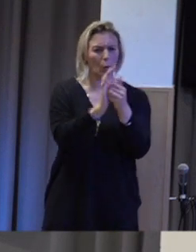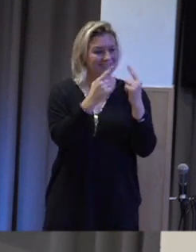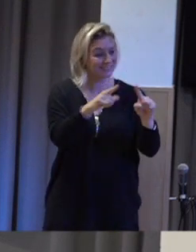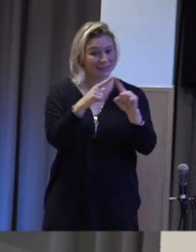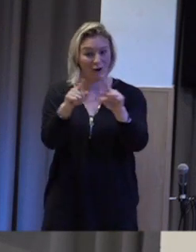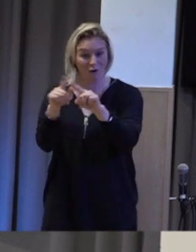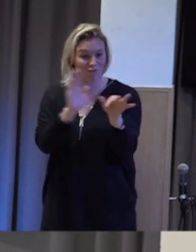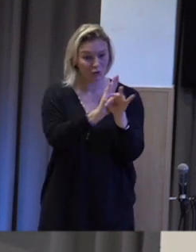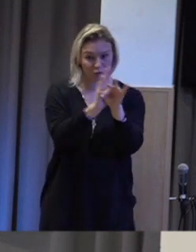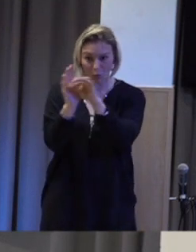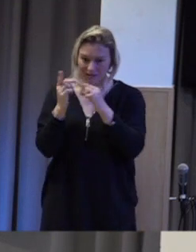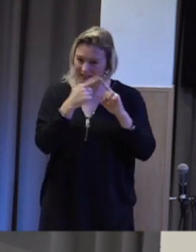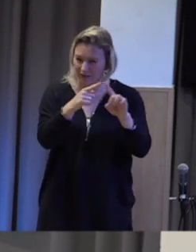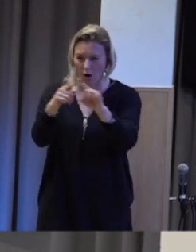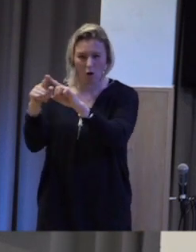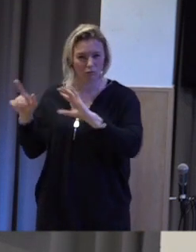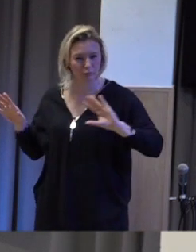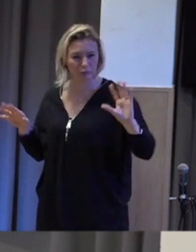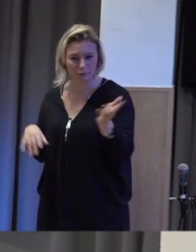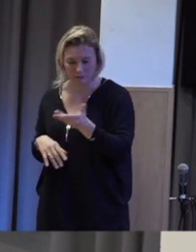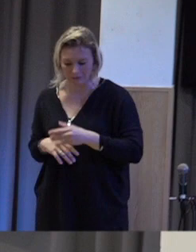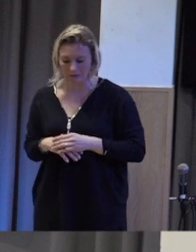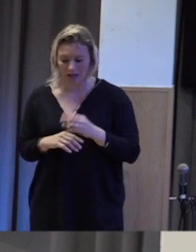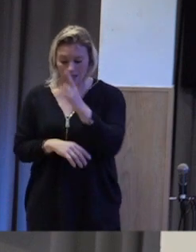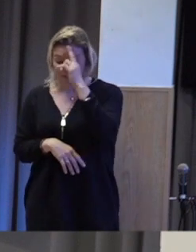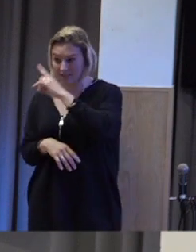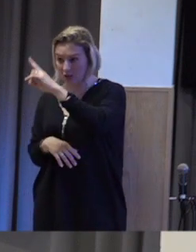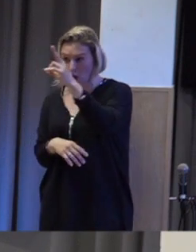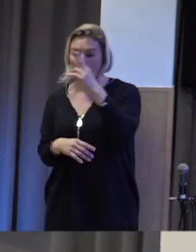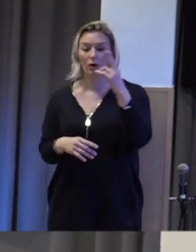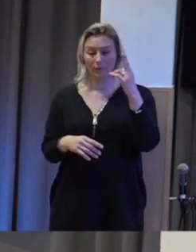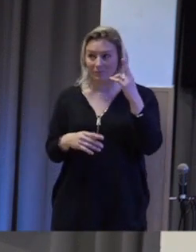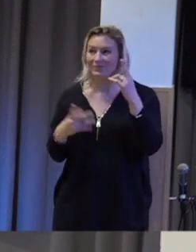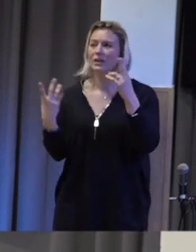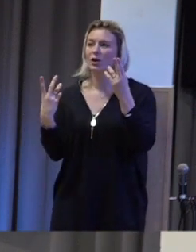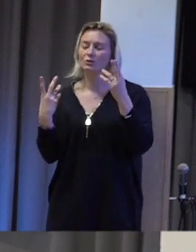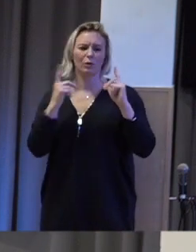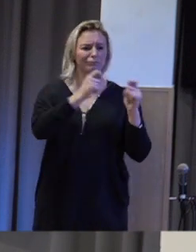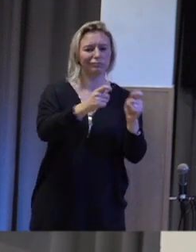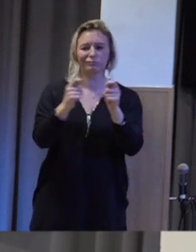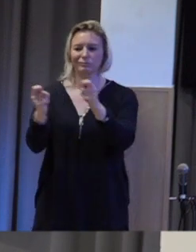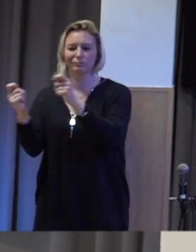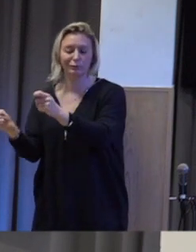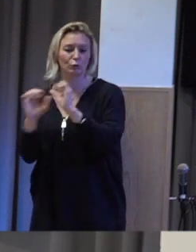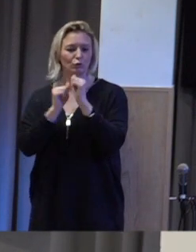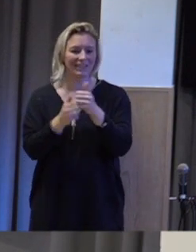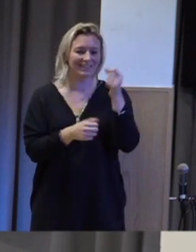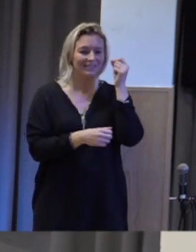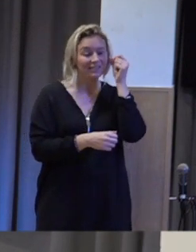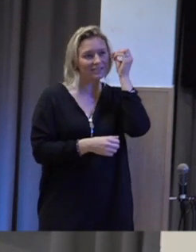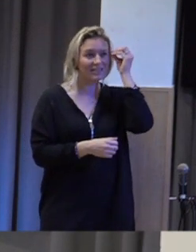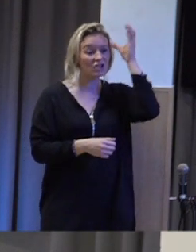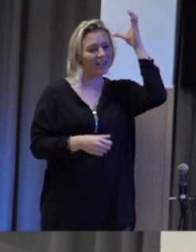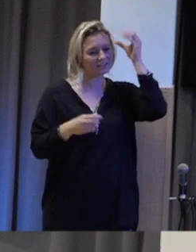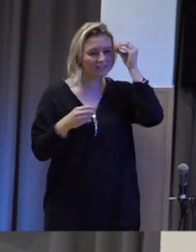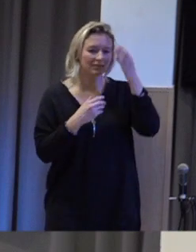plusieurs fonctions. Le Seigneur distribue les dons pour le service selon sa sagesse. Et cela, nous le retrouvons dans